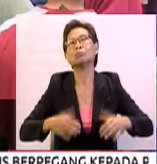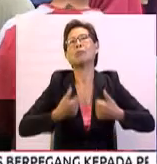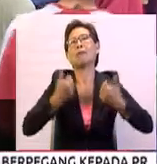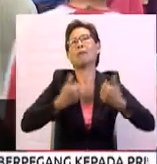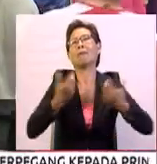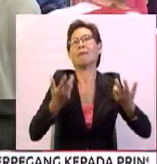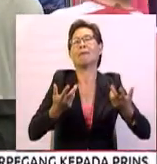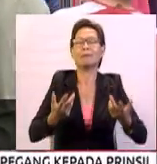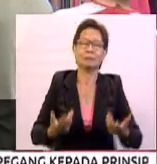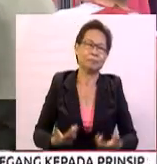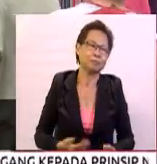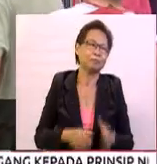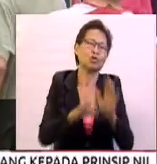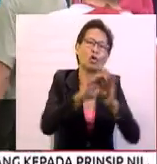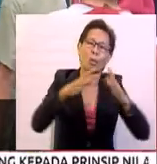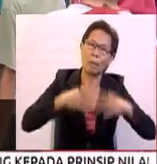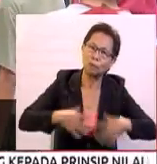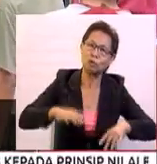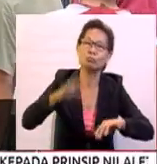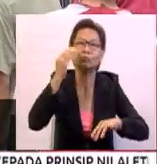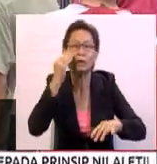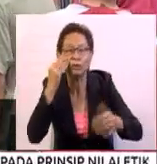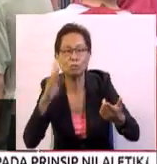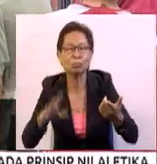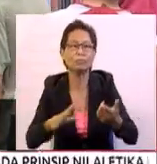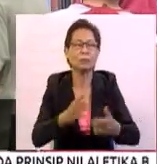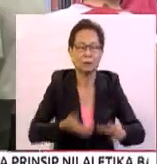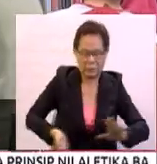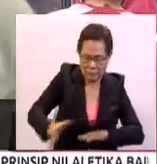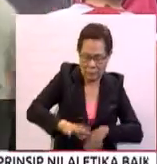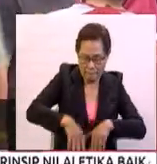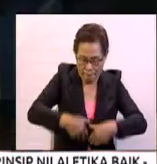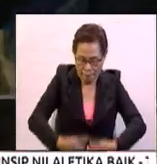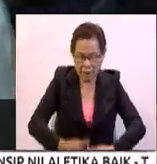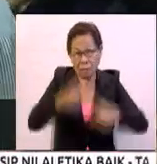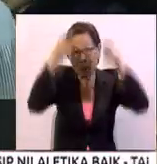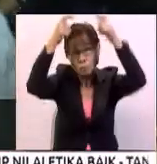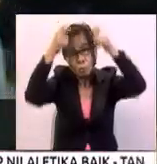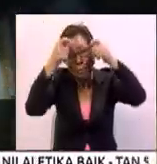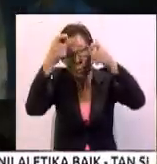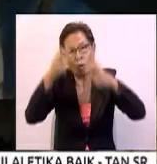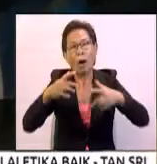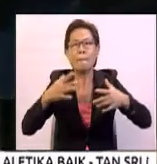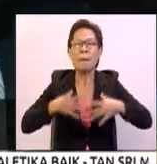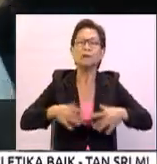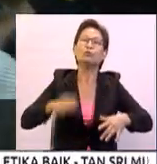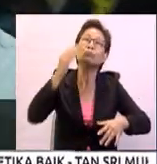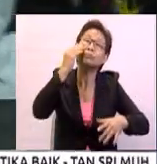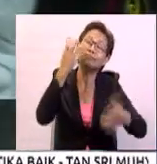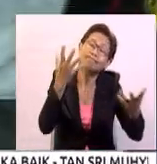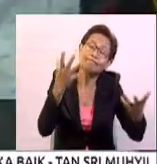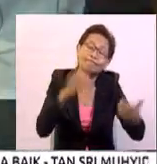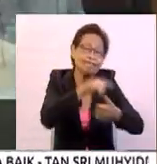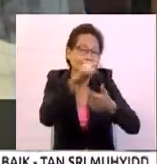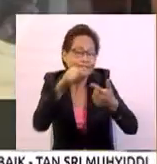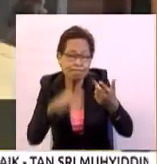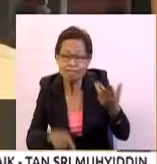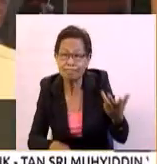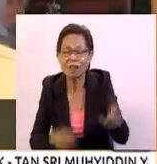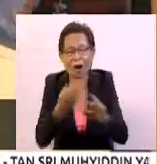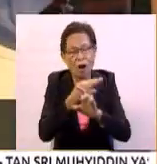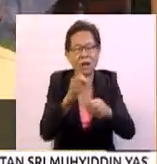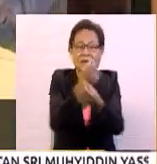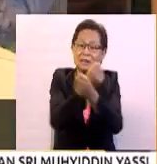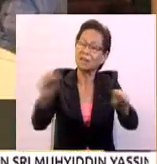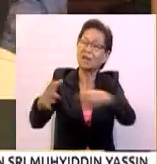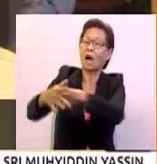kita yang contohnya macam baju Melayu, sampin, songkok, butang baju Melayu. So bila preparation awal